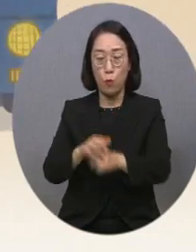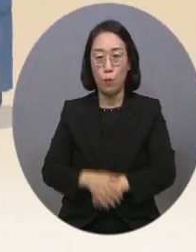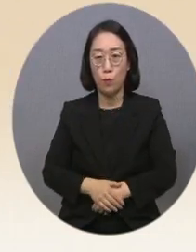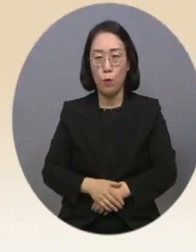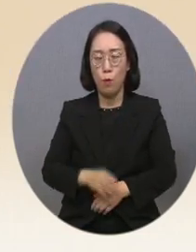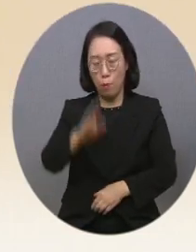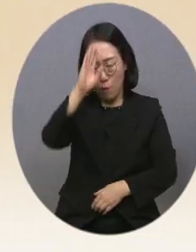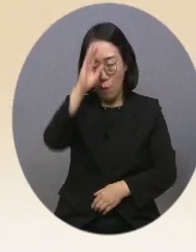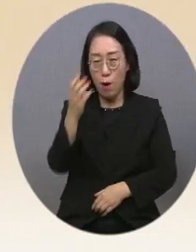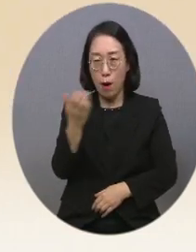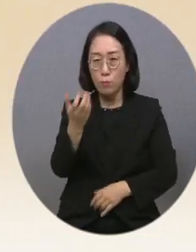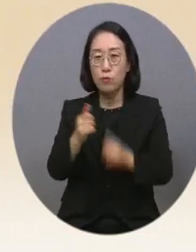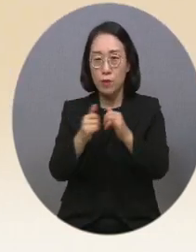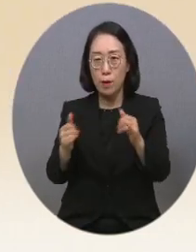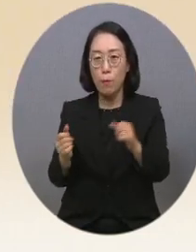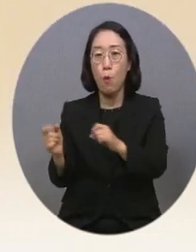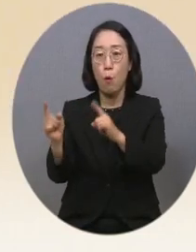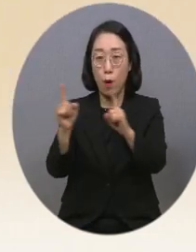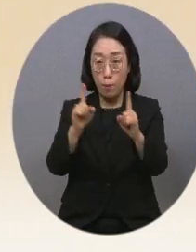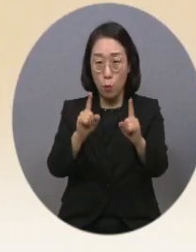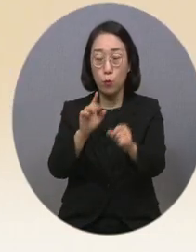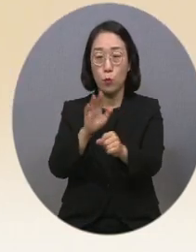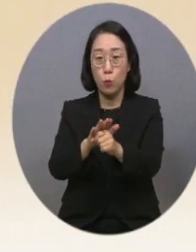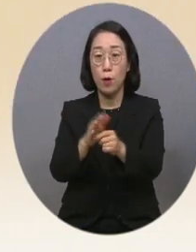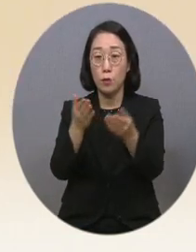아픈 분들의 회복에 지원을 아끼지 않으며